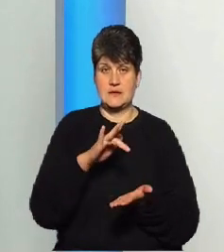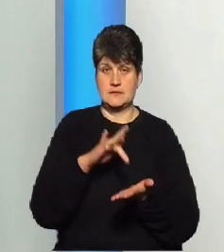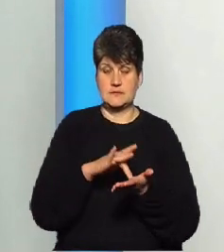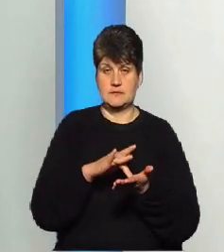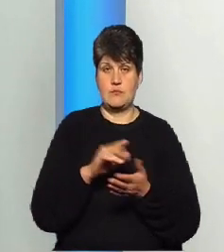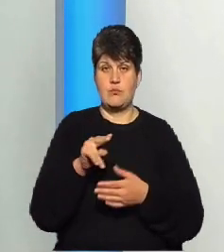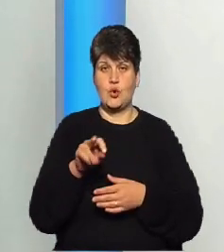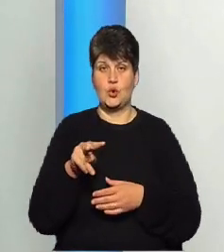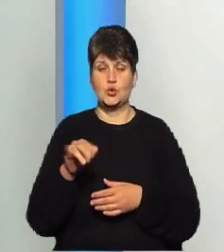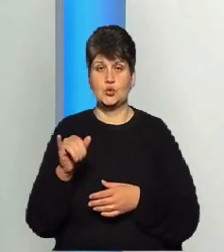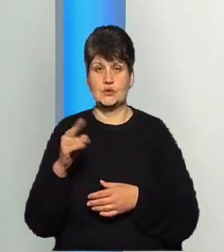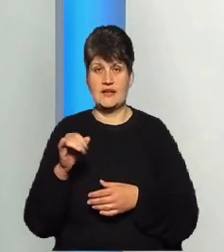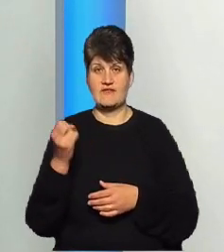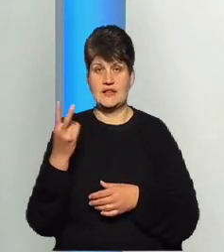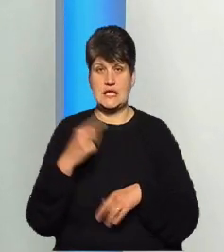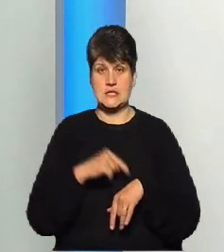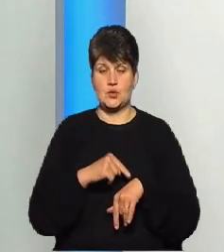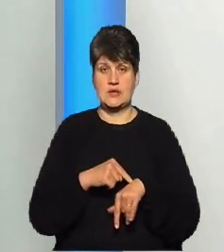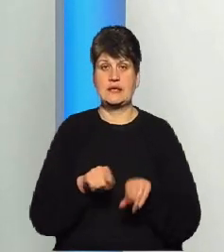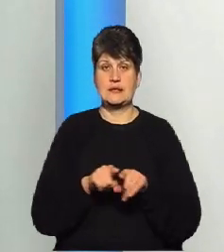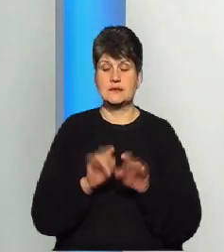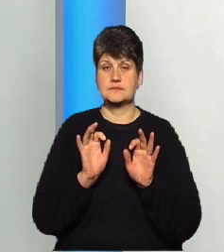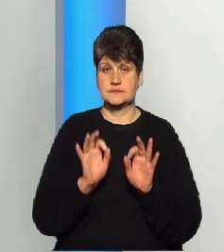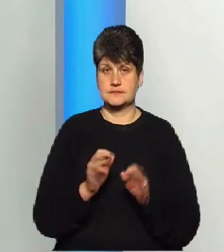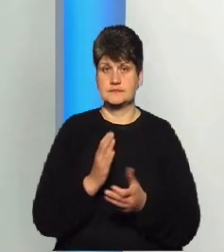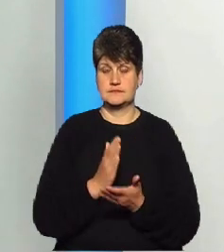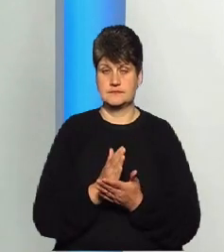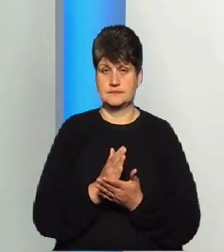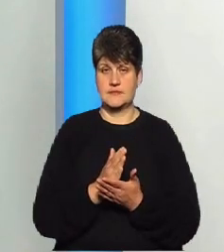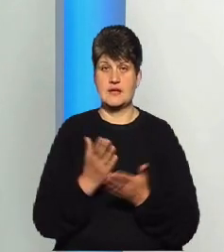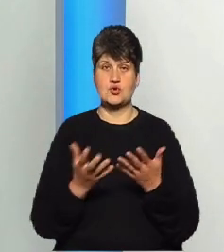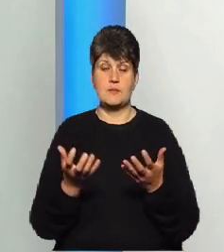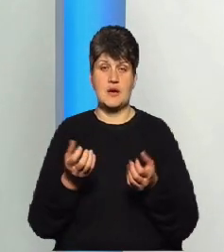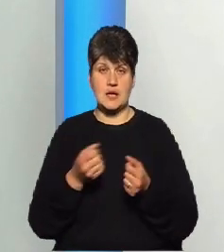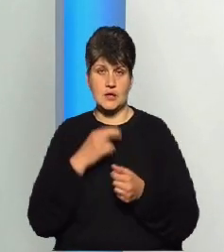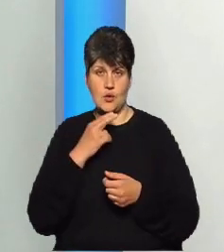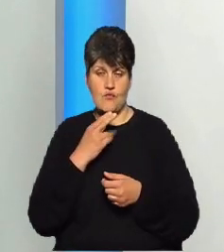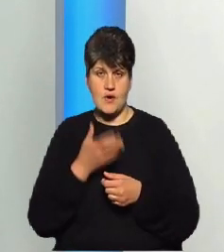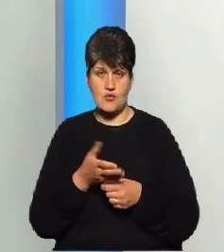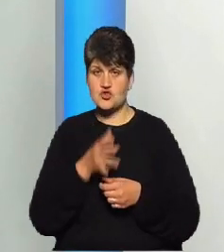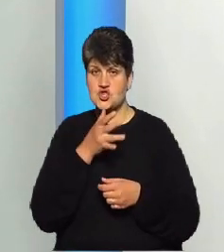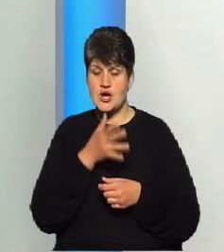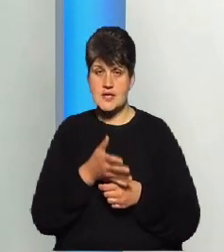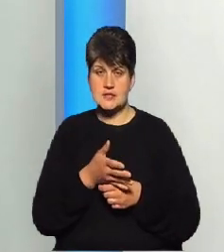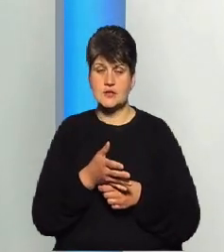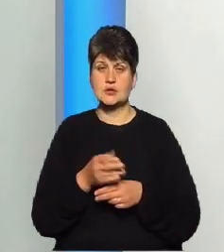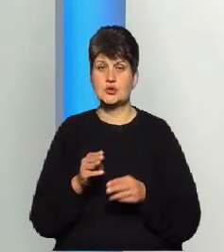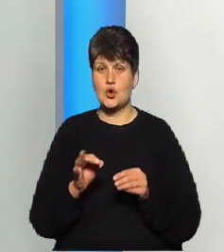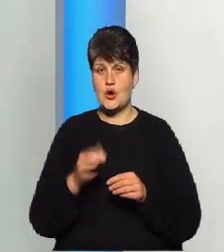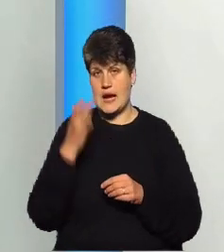12 годині, так, якби він мав бути. Якщо брати до уваги за час, то, мабуть, що літній час, він кращий